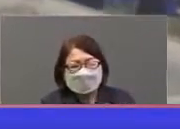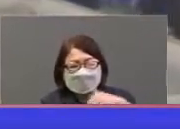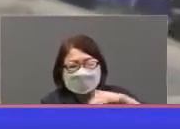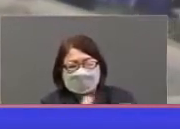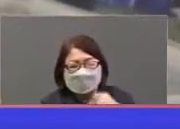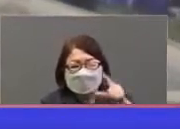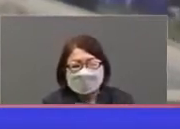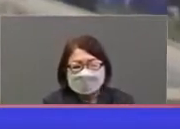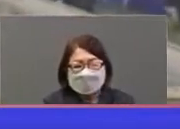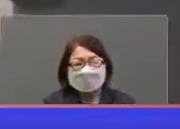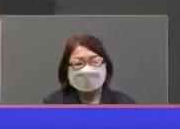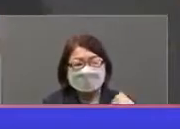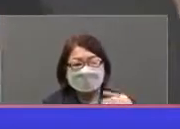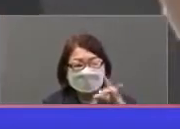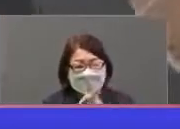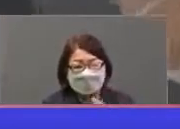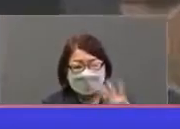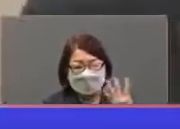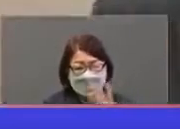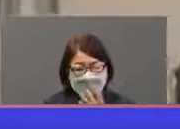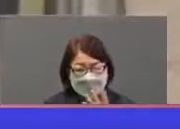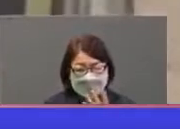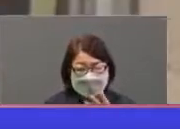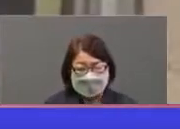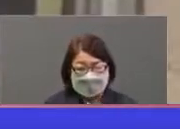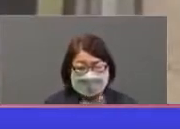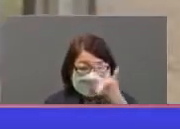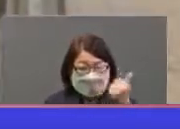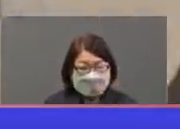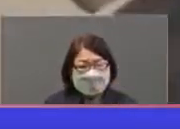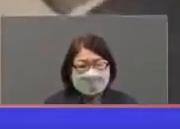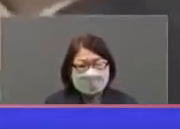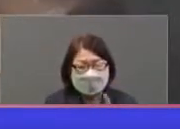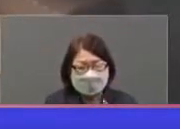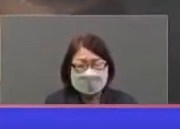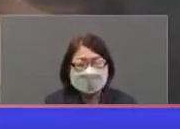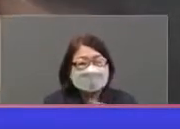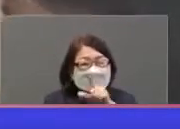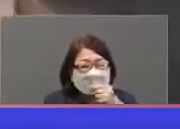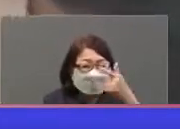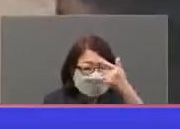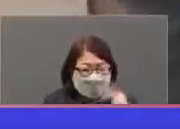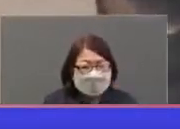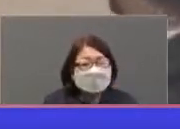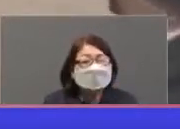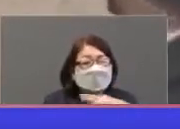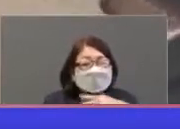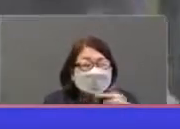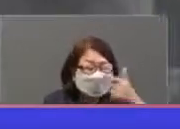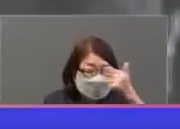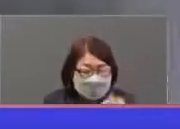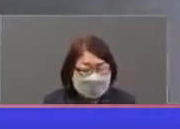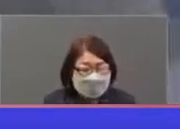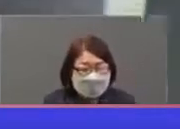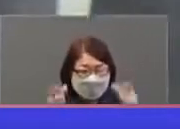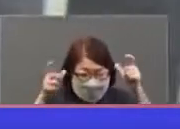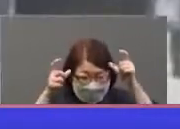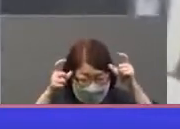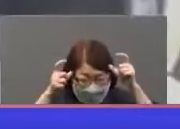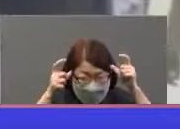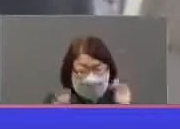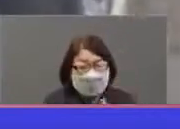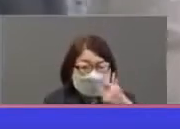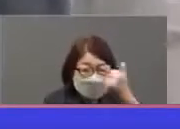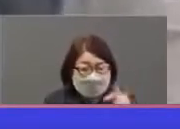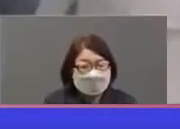ผานโคดำภูผานกระต่ายดำภูผานค่ะเรียกว่าสีดำนะหมูไก่โคนะ